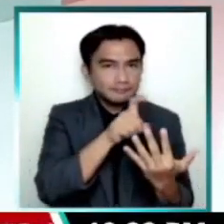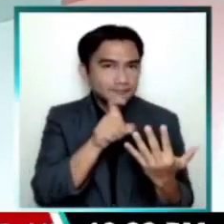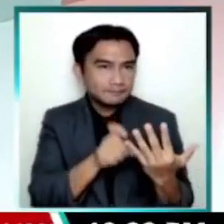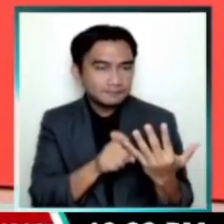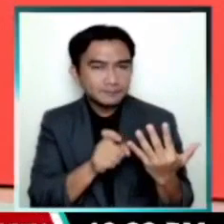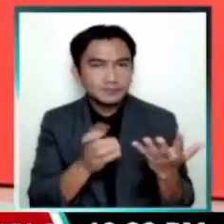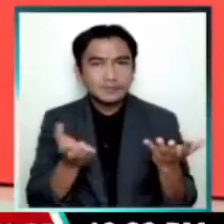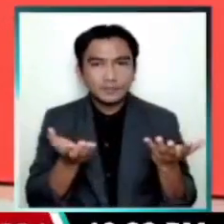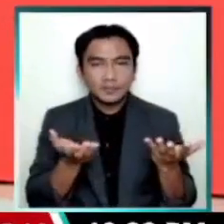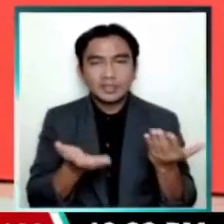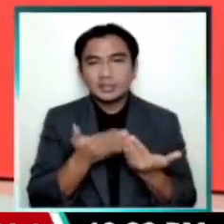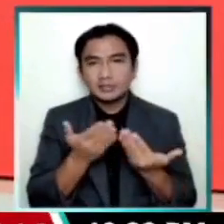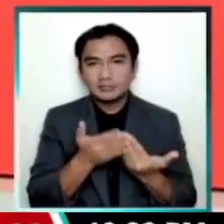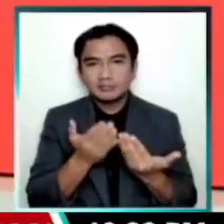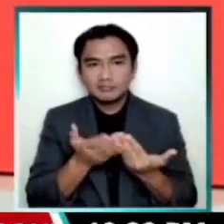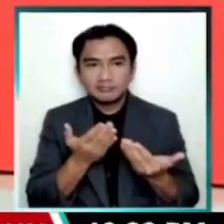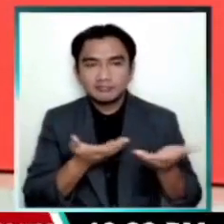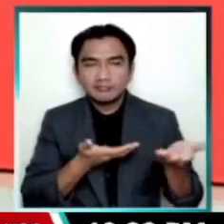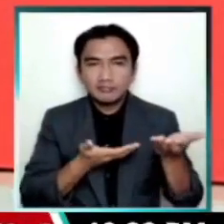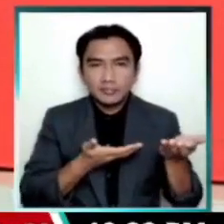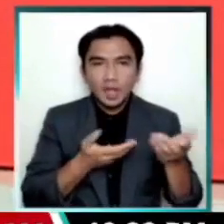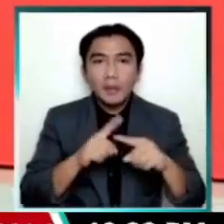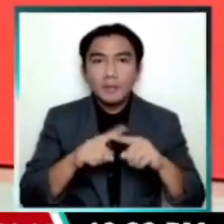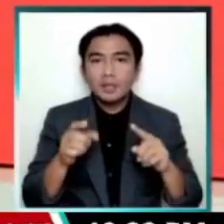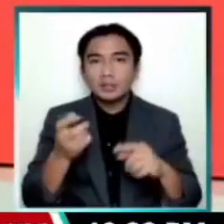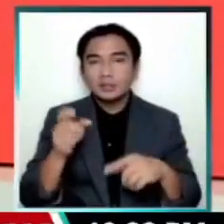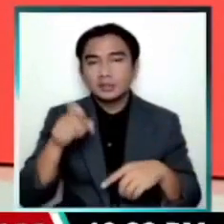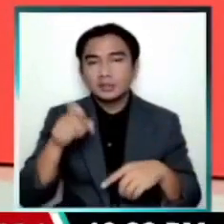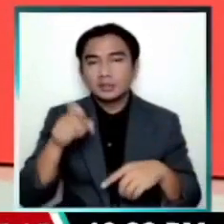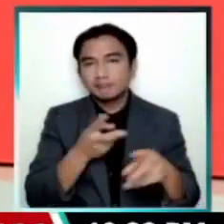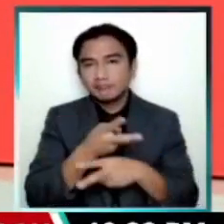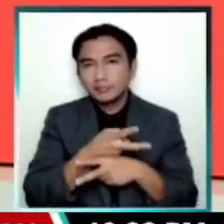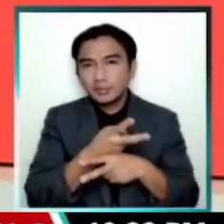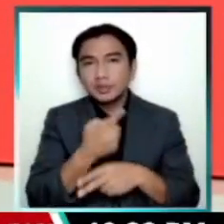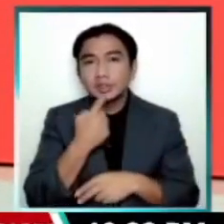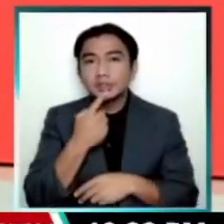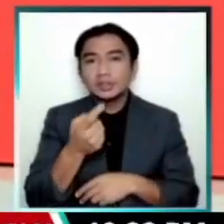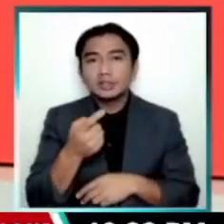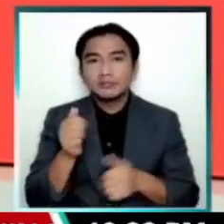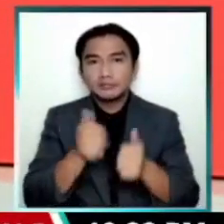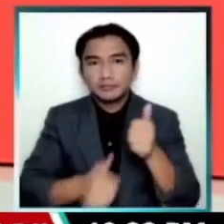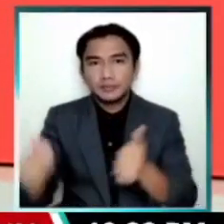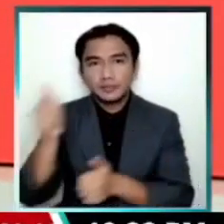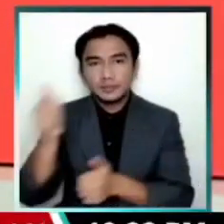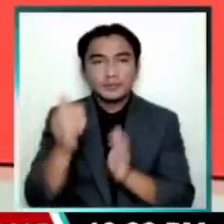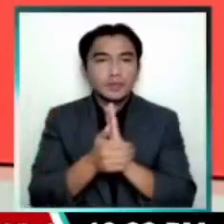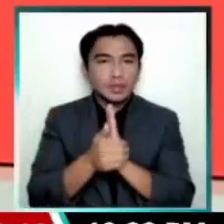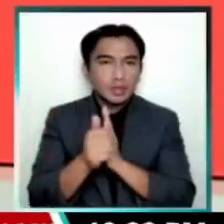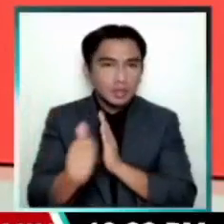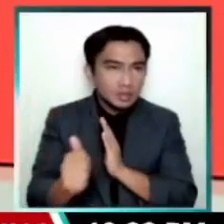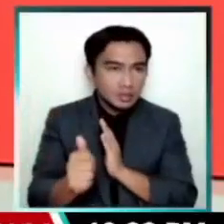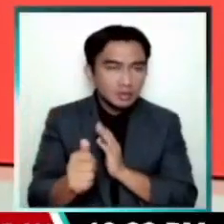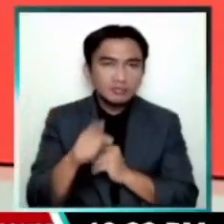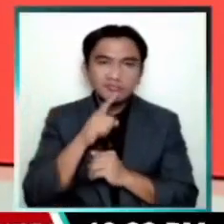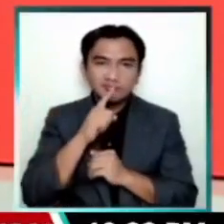isa. Pero dapat pa rin mag-ingat dahil ayon daw sa mga eksperto, bukod sa mas nakakahawa,